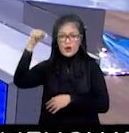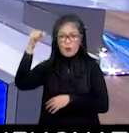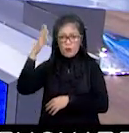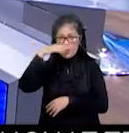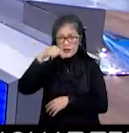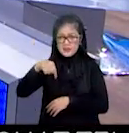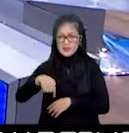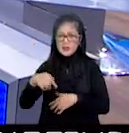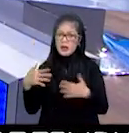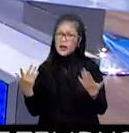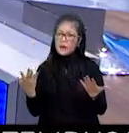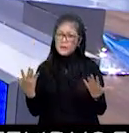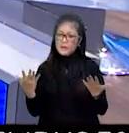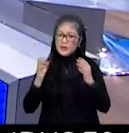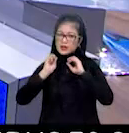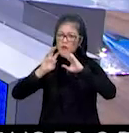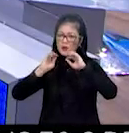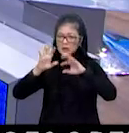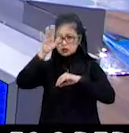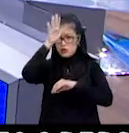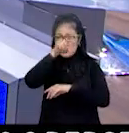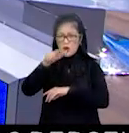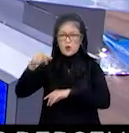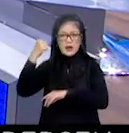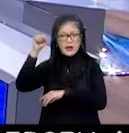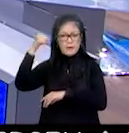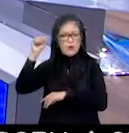apa saja yang disampaikan oleh para pendemo?